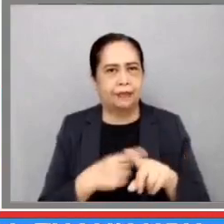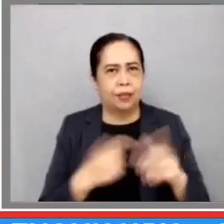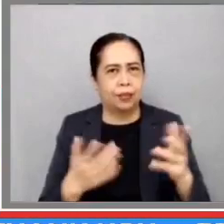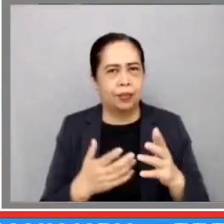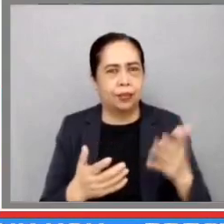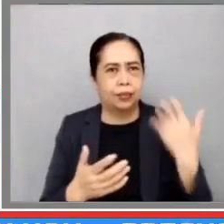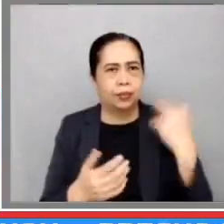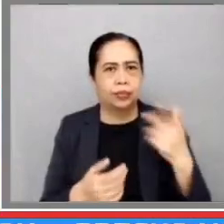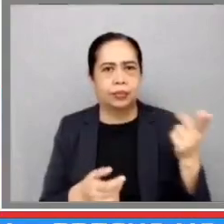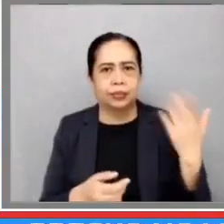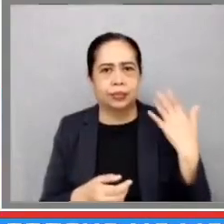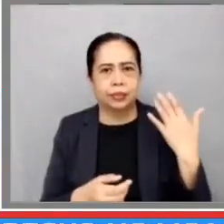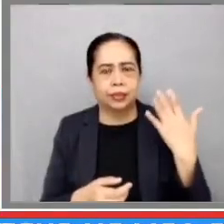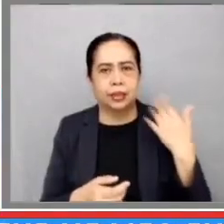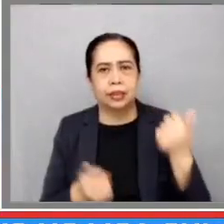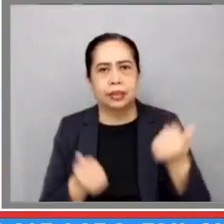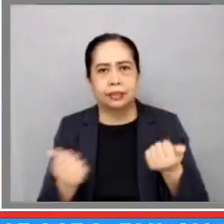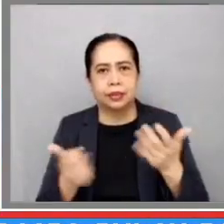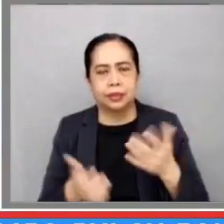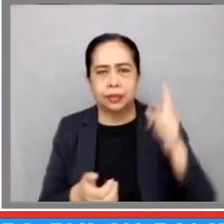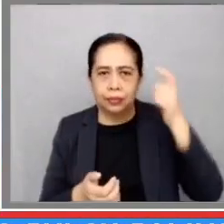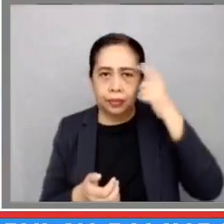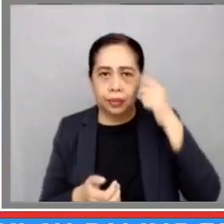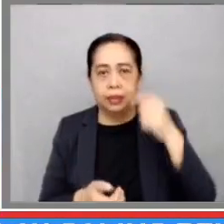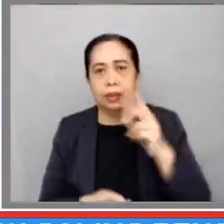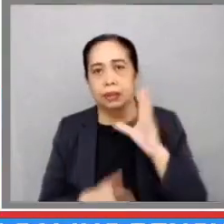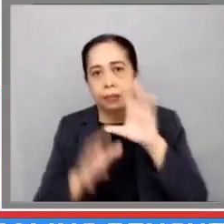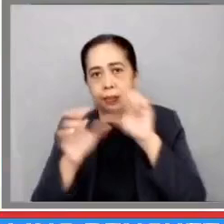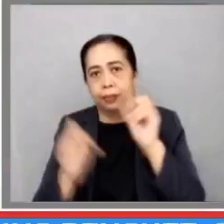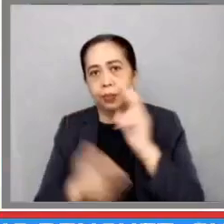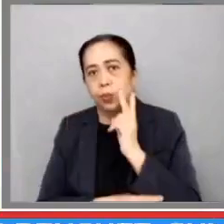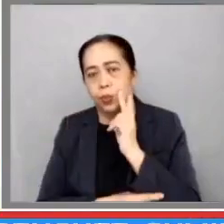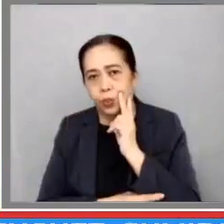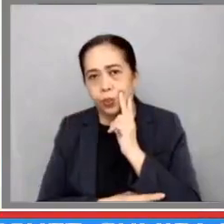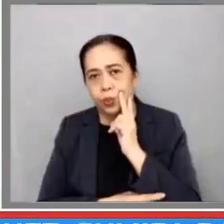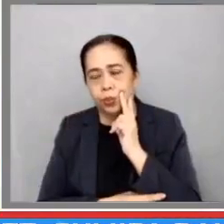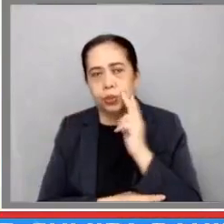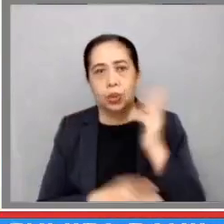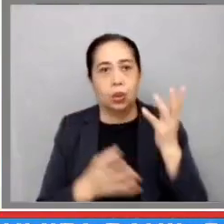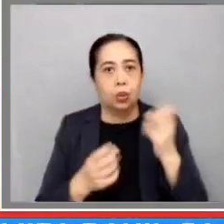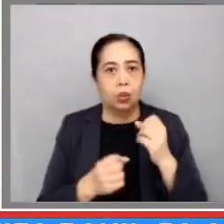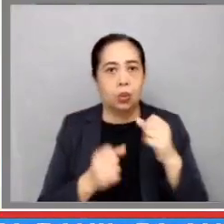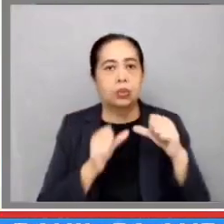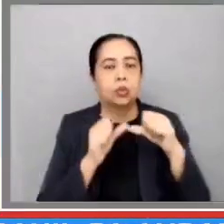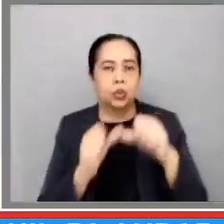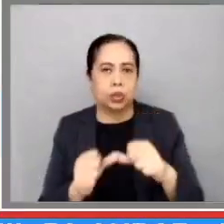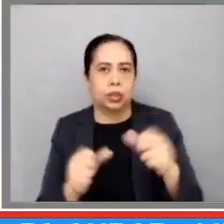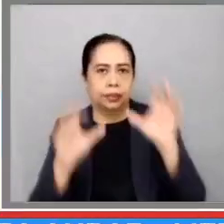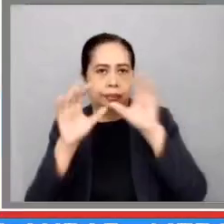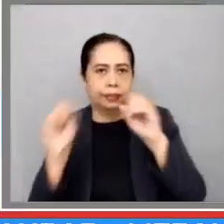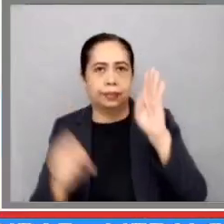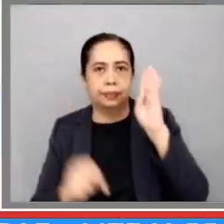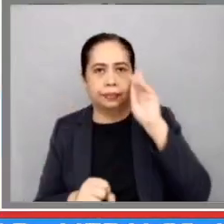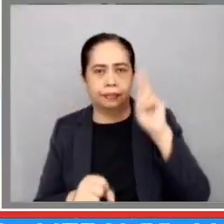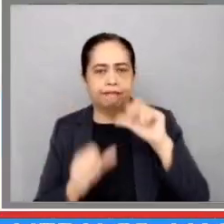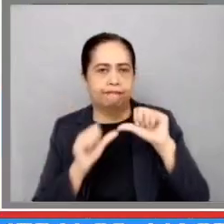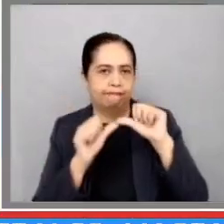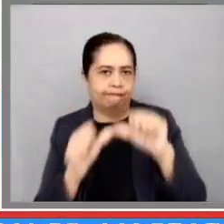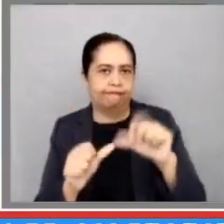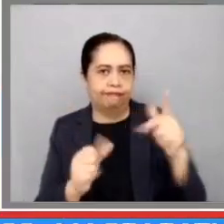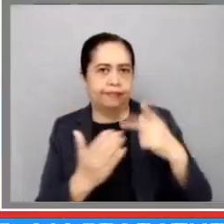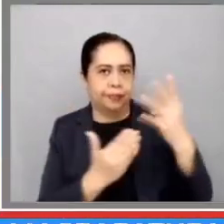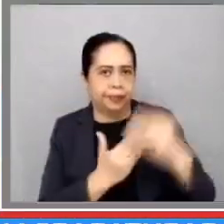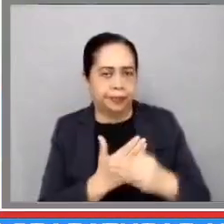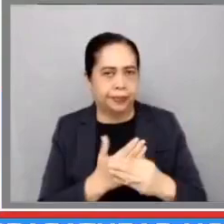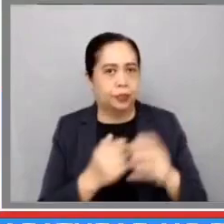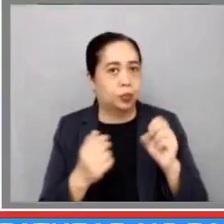initiative po ito ng nagdaang administrasyon ni Pangulong Duterte na ninais po na ipagpatuloy ni President Ferdinand Bongbong Marcos Jr. nang